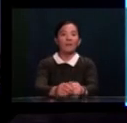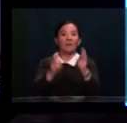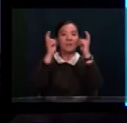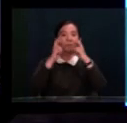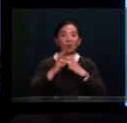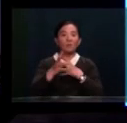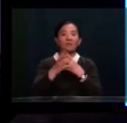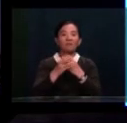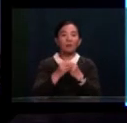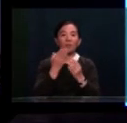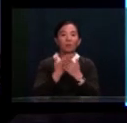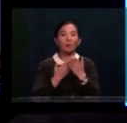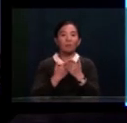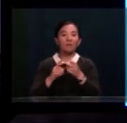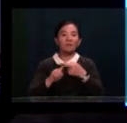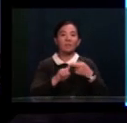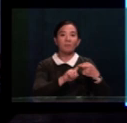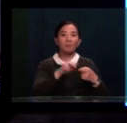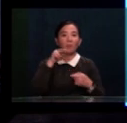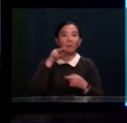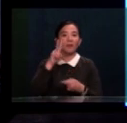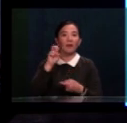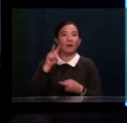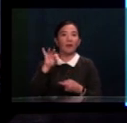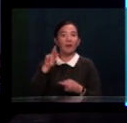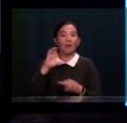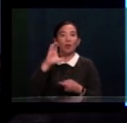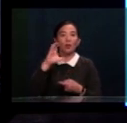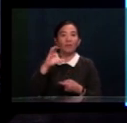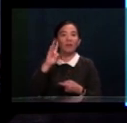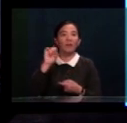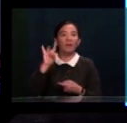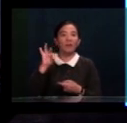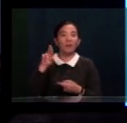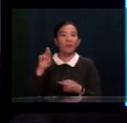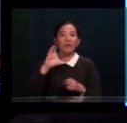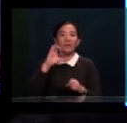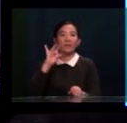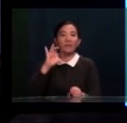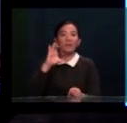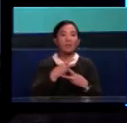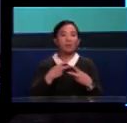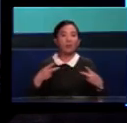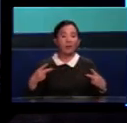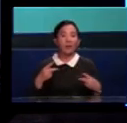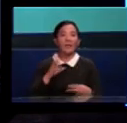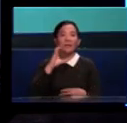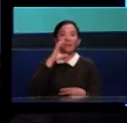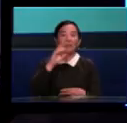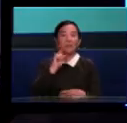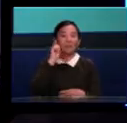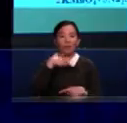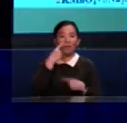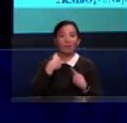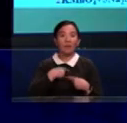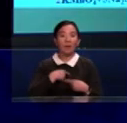вами пример взаимодействия перманганата калия с сульфитом натрия и серной кислоты. Серная кислота